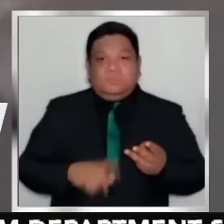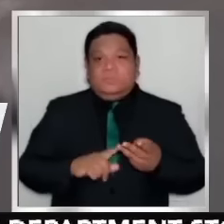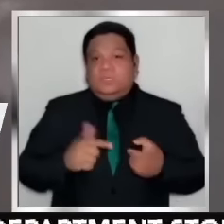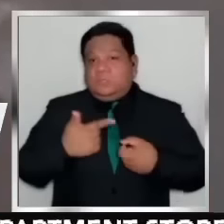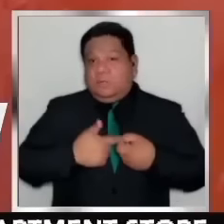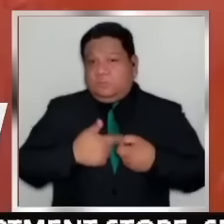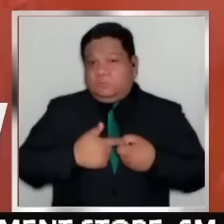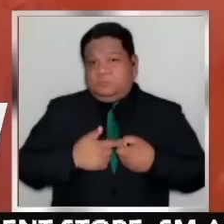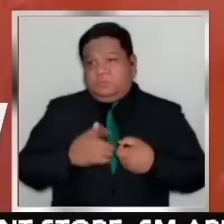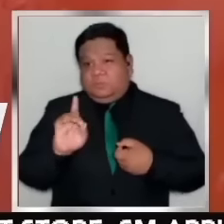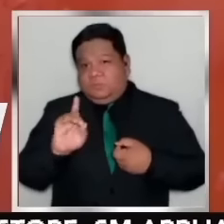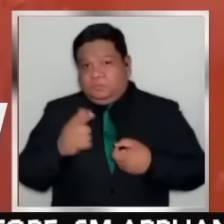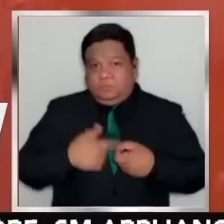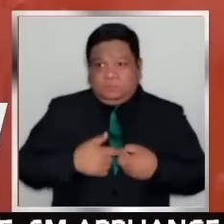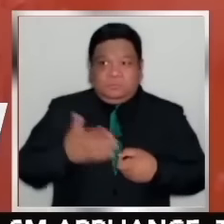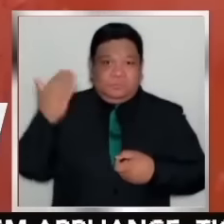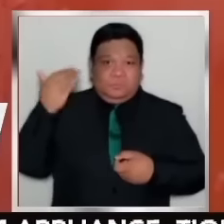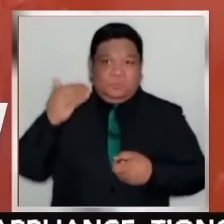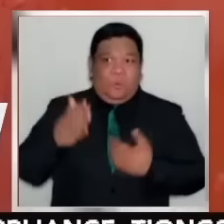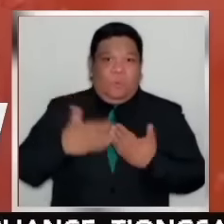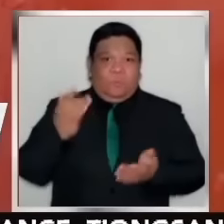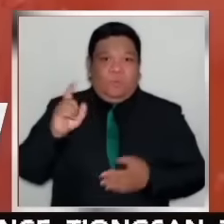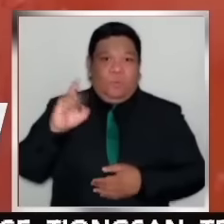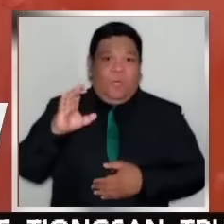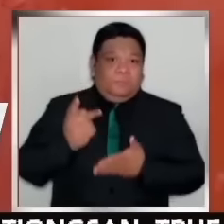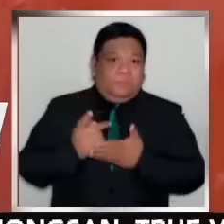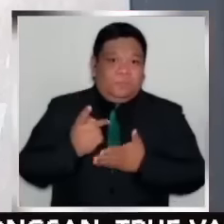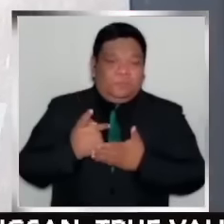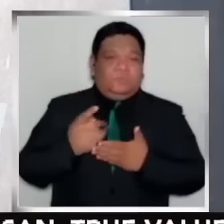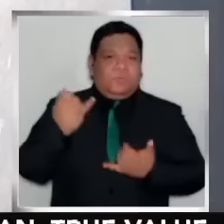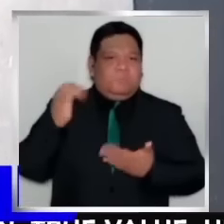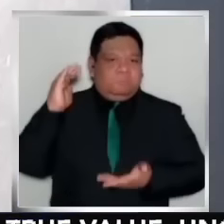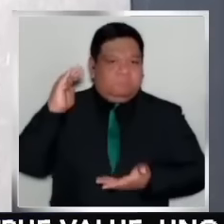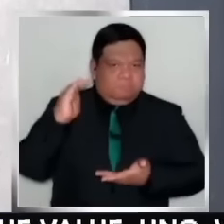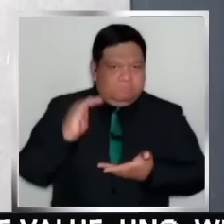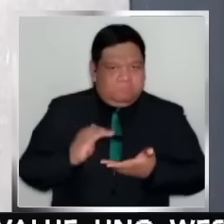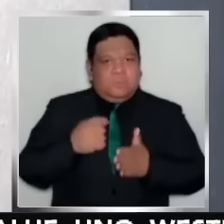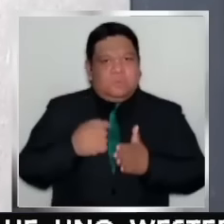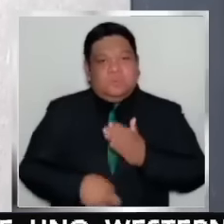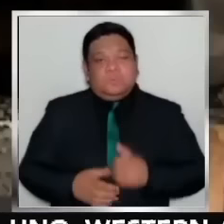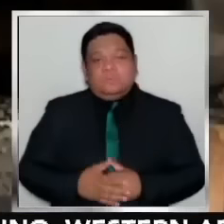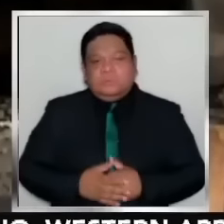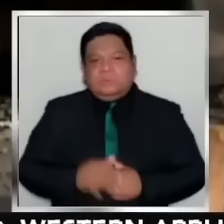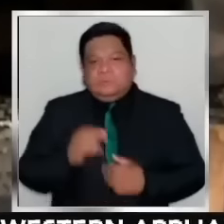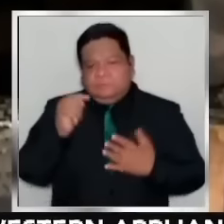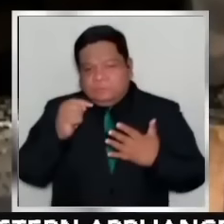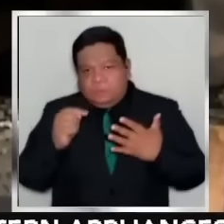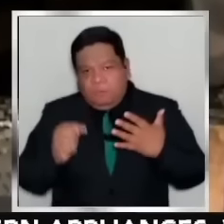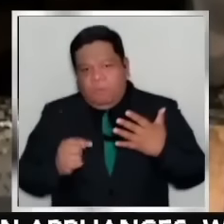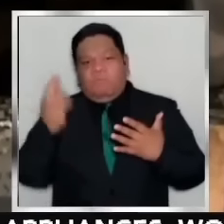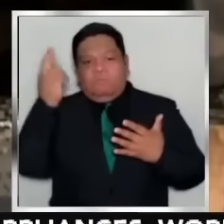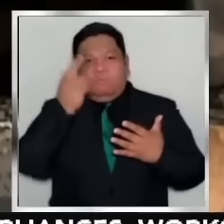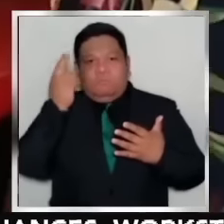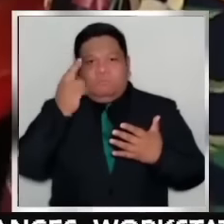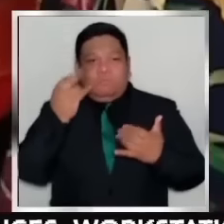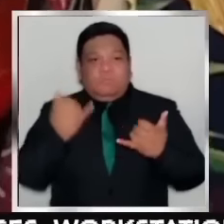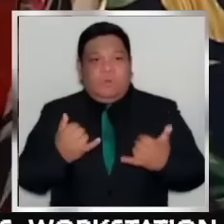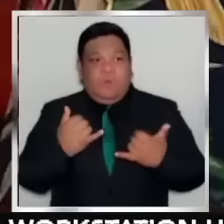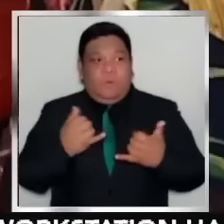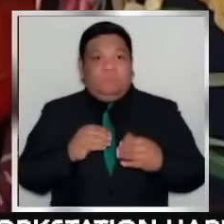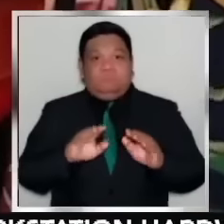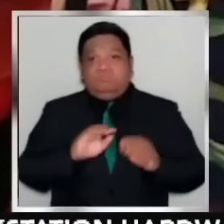100 pesos kada litro nung nakaraang taon, bumaba na rin ang presyo. Ilan lang ito sa mga dahilan kaya bumagal sa